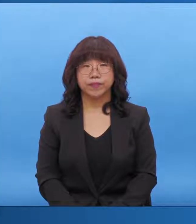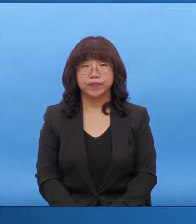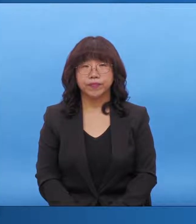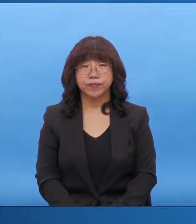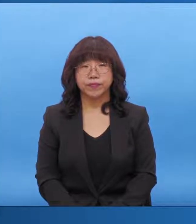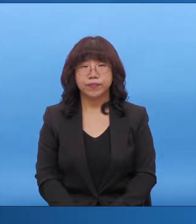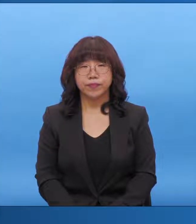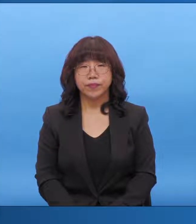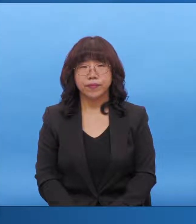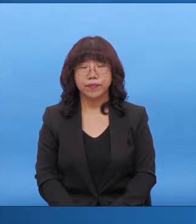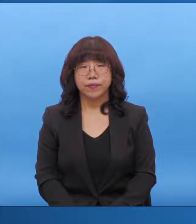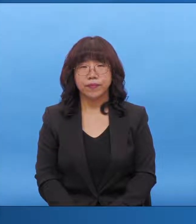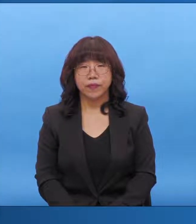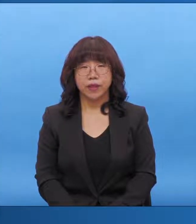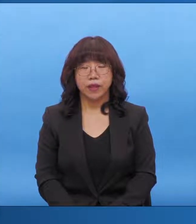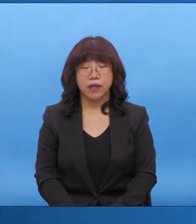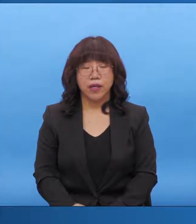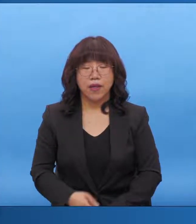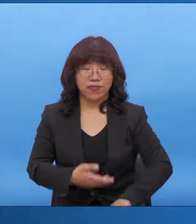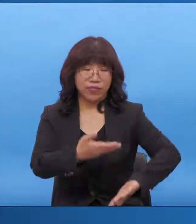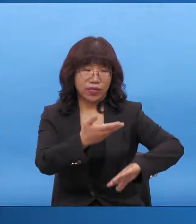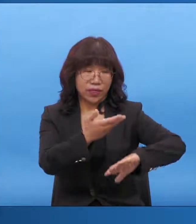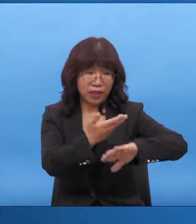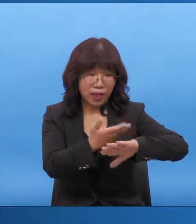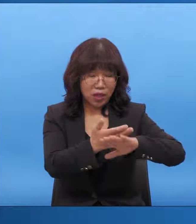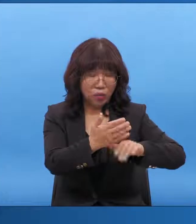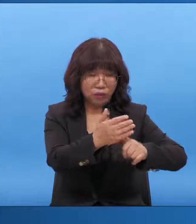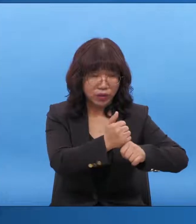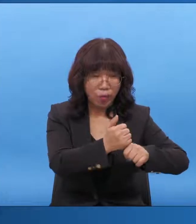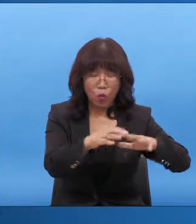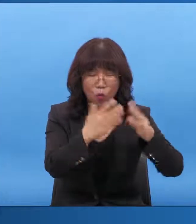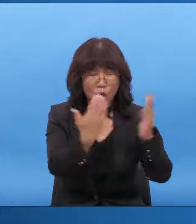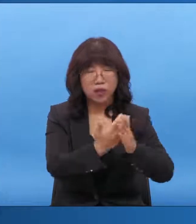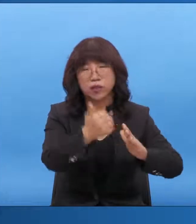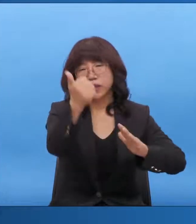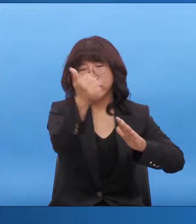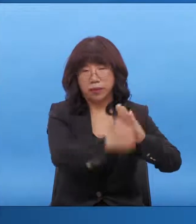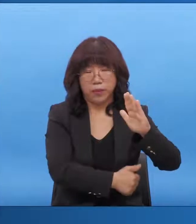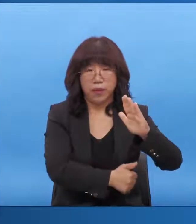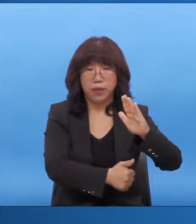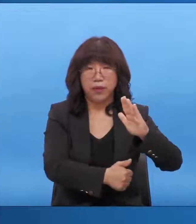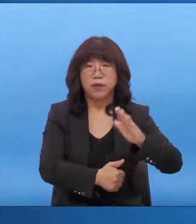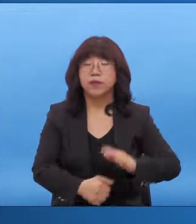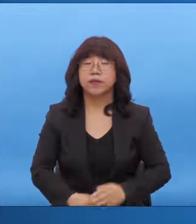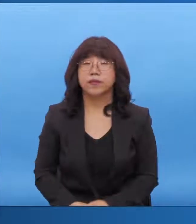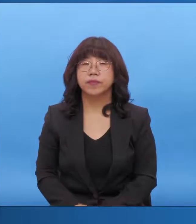시대가 계속 이제 올 겁니다. And of course, this age will come as well, only gospel.